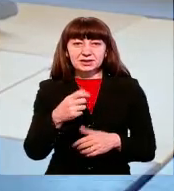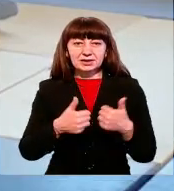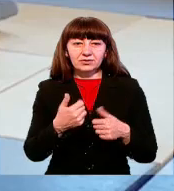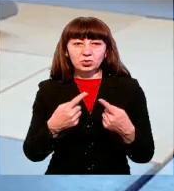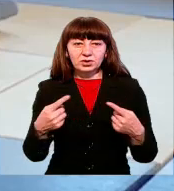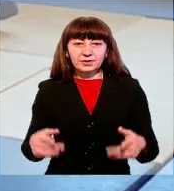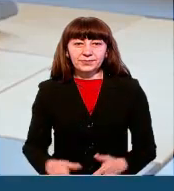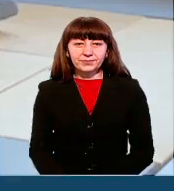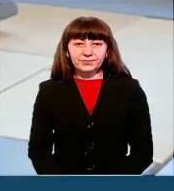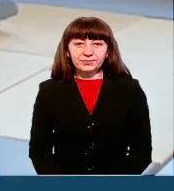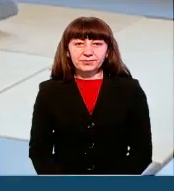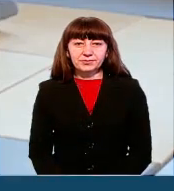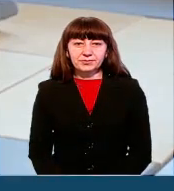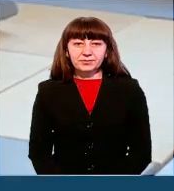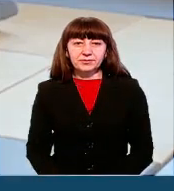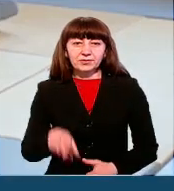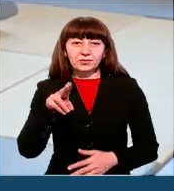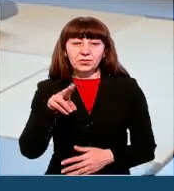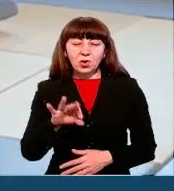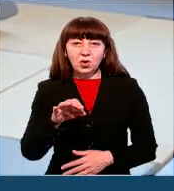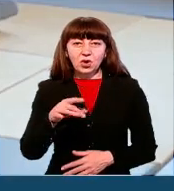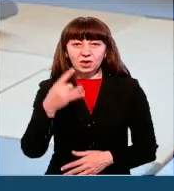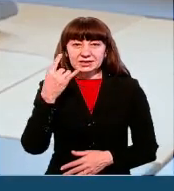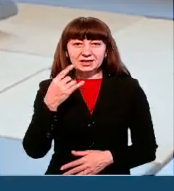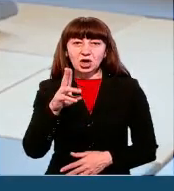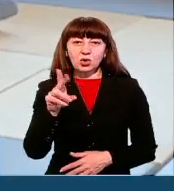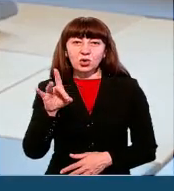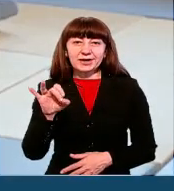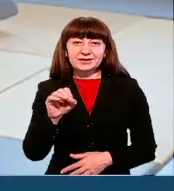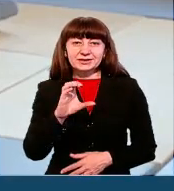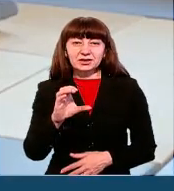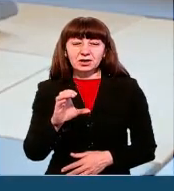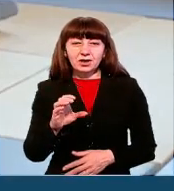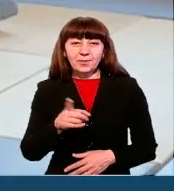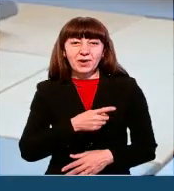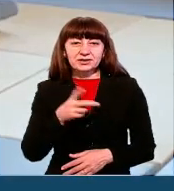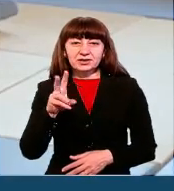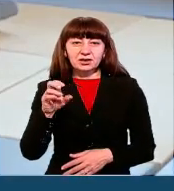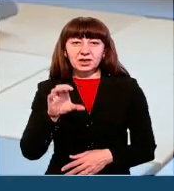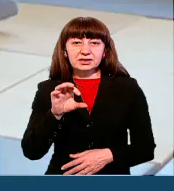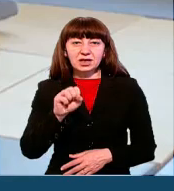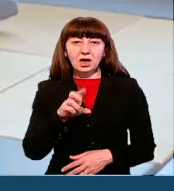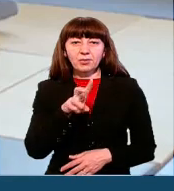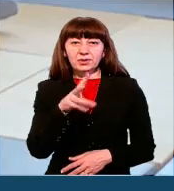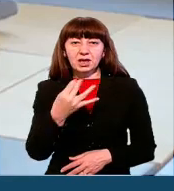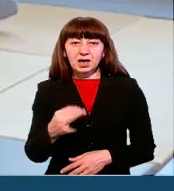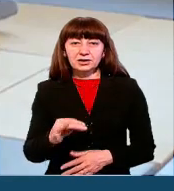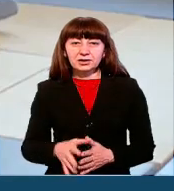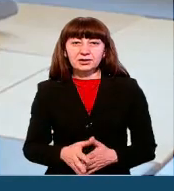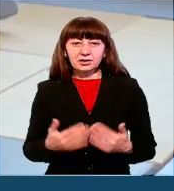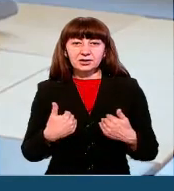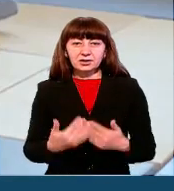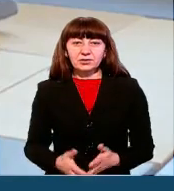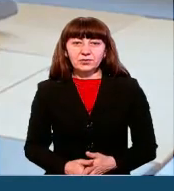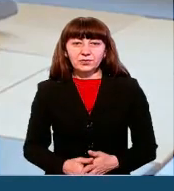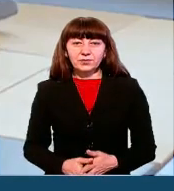далее. Вот. А по казахшаку мастер-класс это был Аблай тоже. Ну и, соответственно, я как